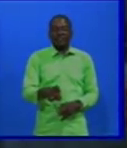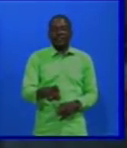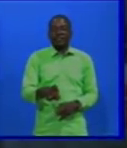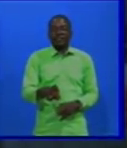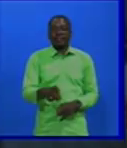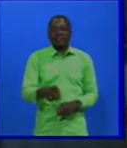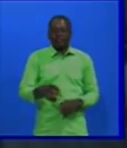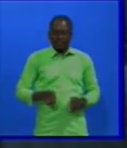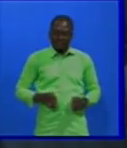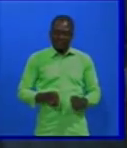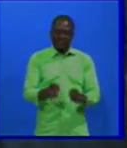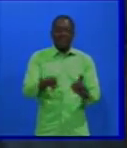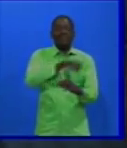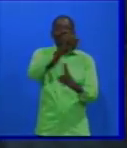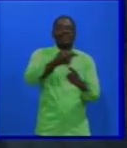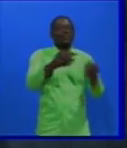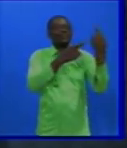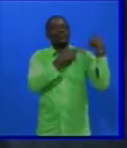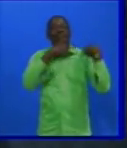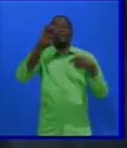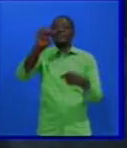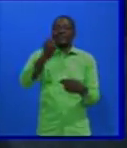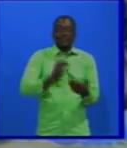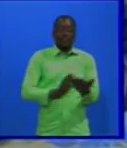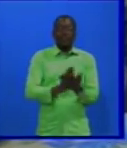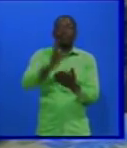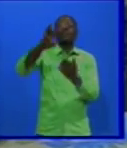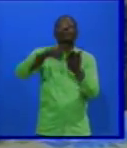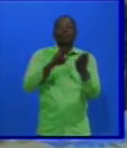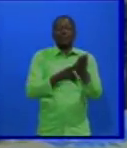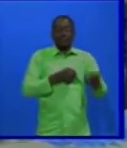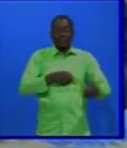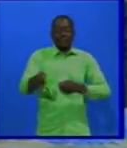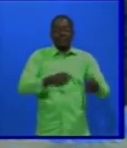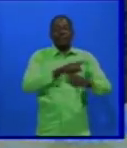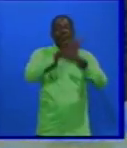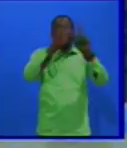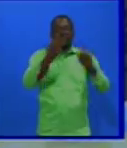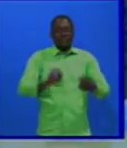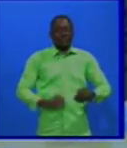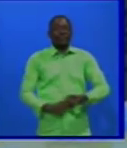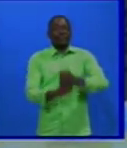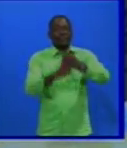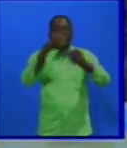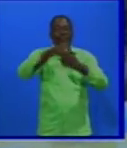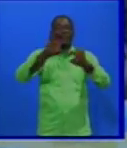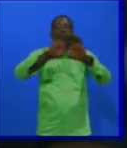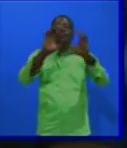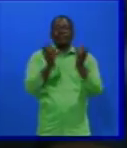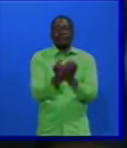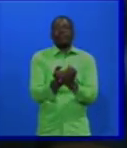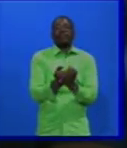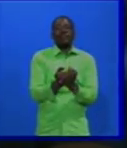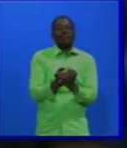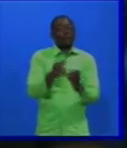essayer de situer leurs responsabilités par rapport à la gestion des questions sécuritaires dans leur commune. Et ensuite, situer la police